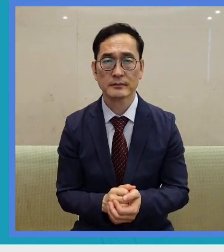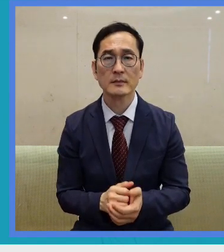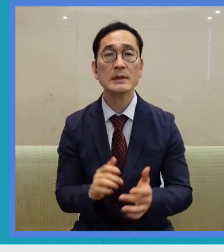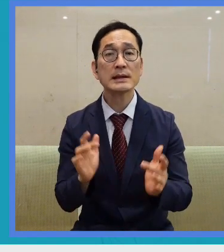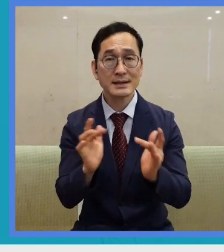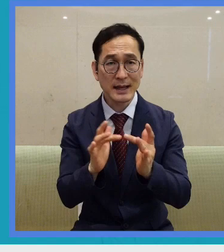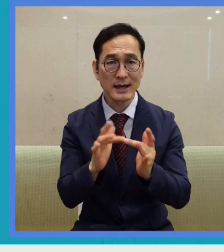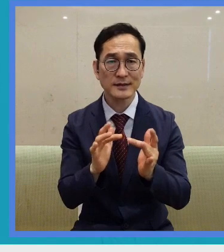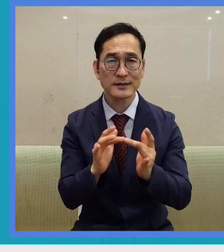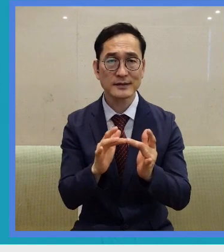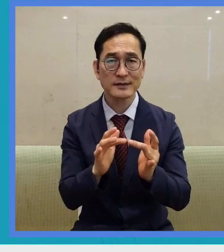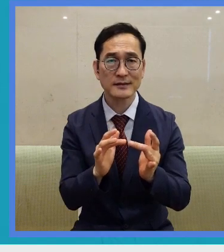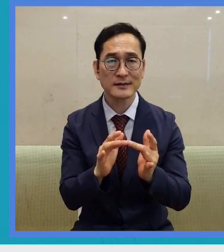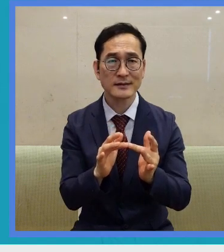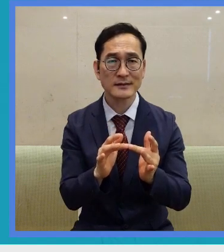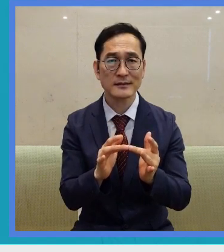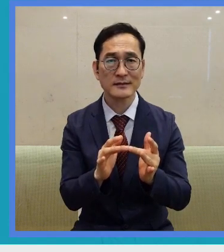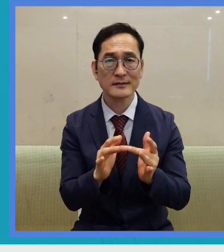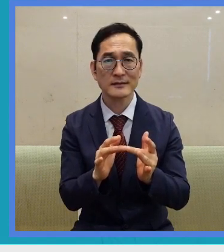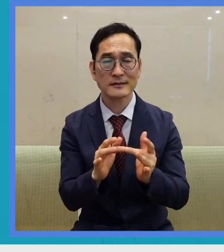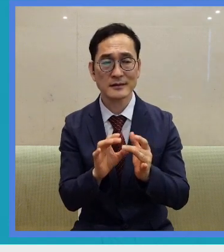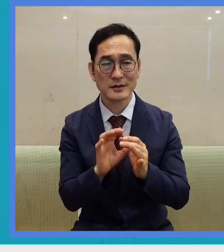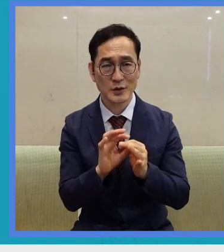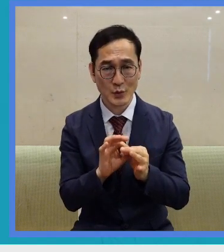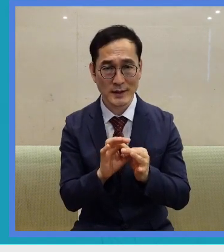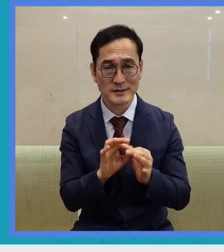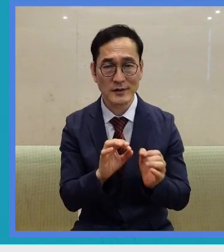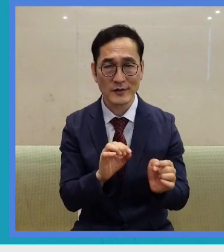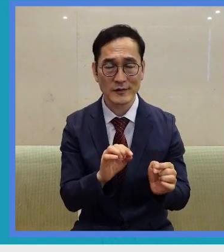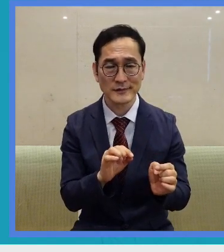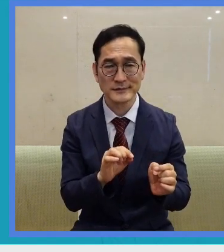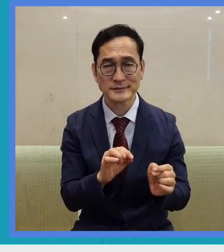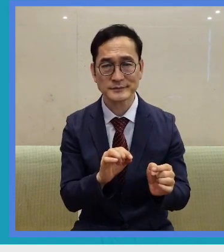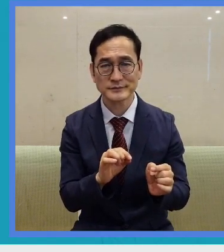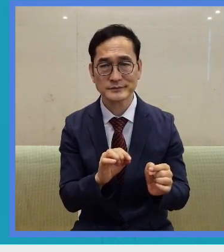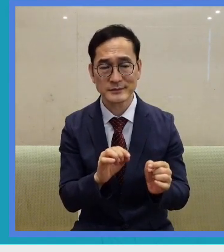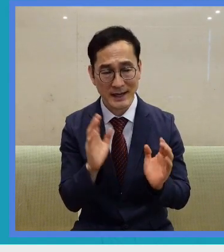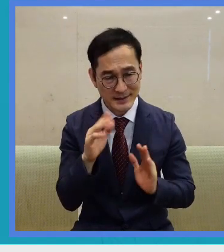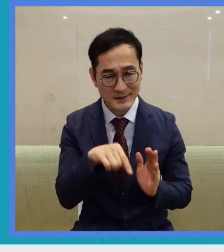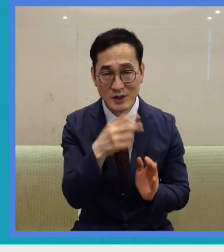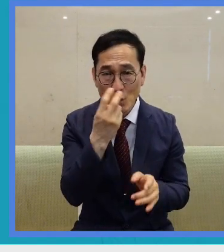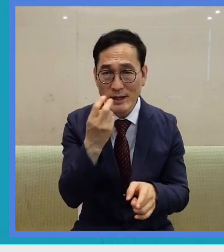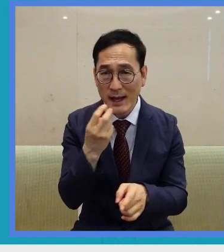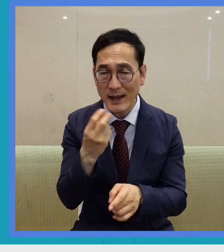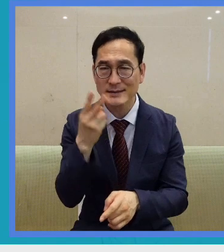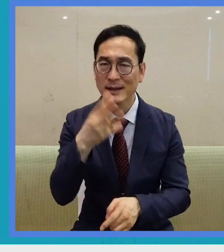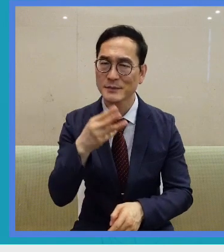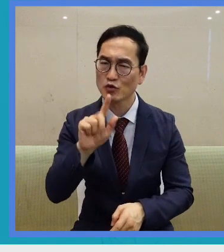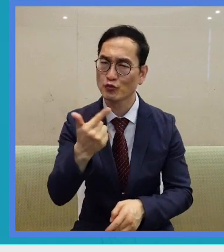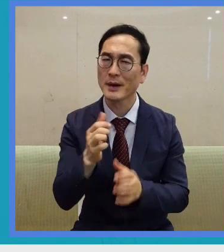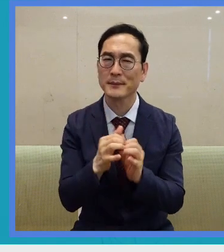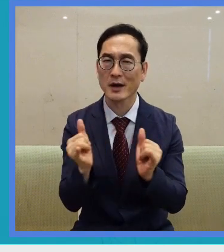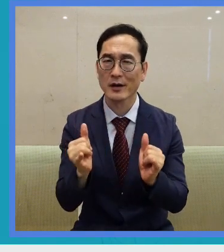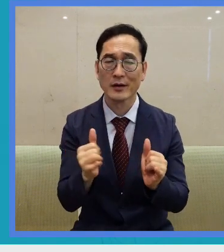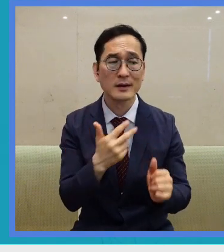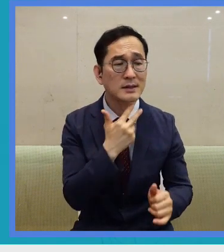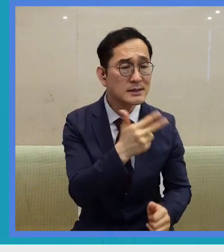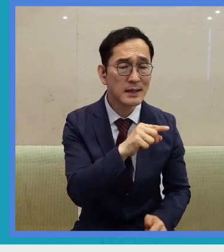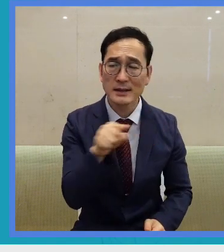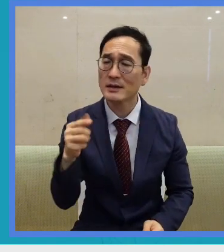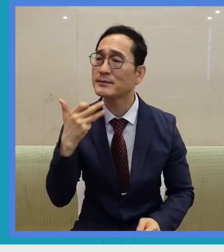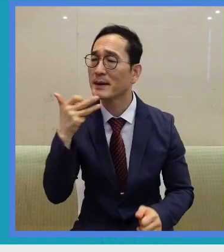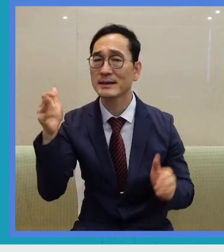서베이를 했던 것이고, 이게 이제 그 중국 교육부에서 진행을 했습니다. 그래서 7세에서 18세,